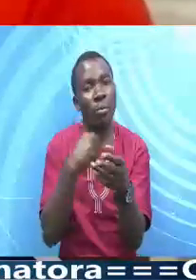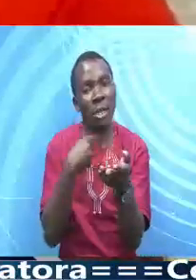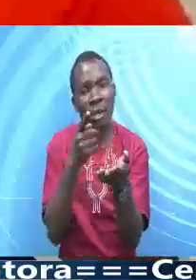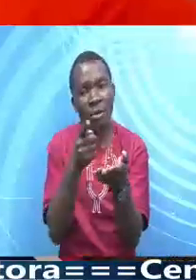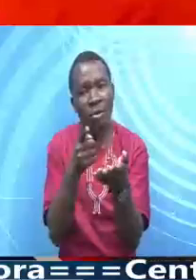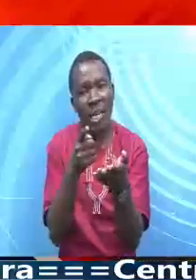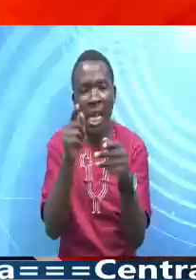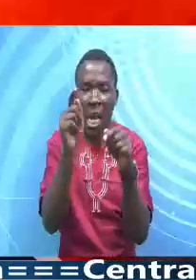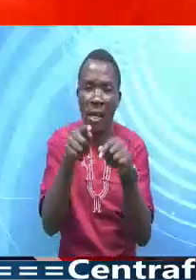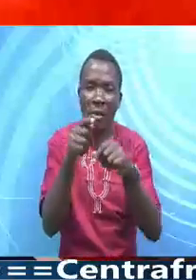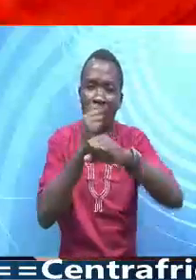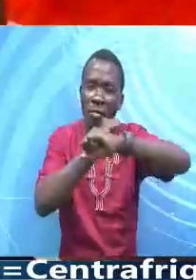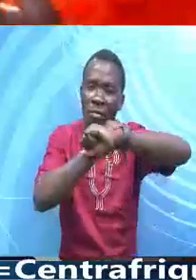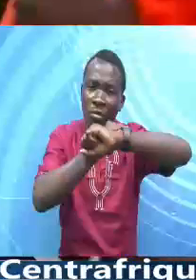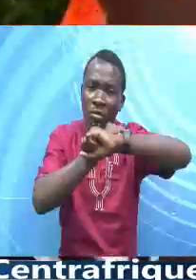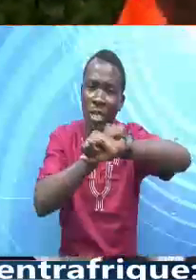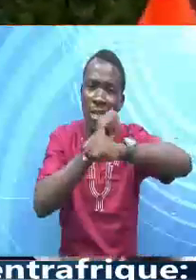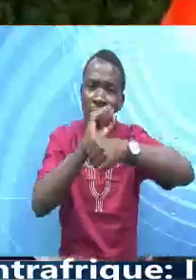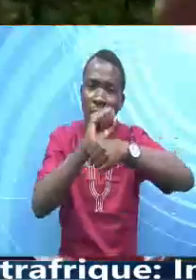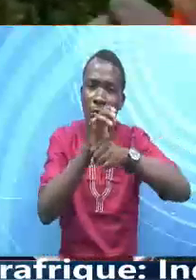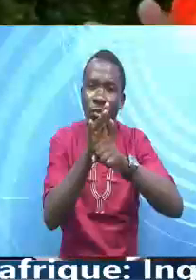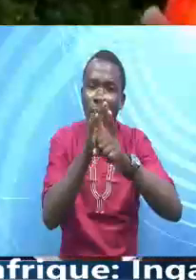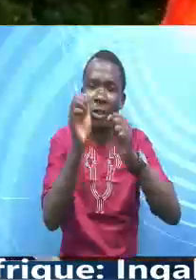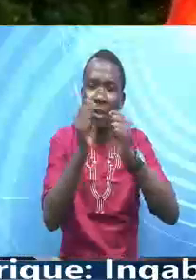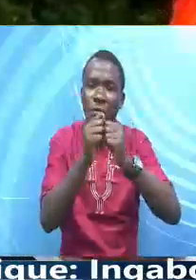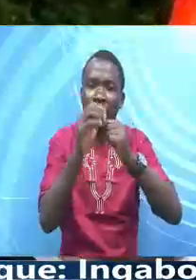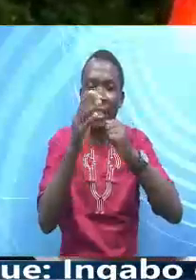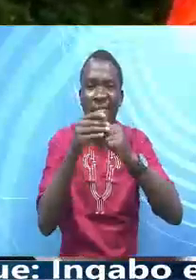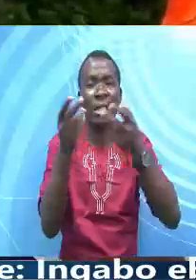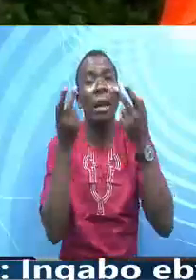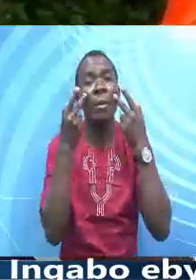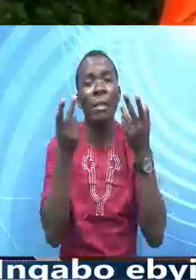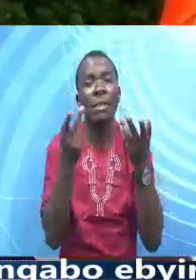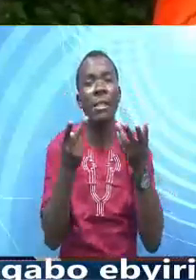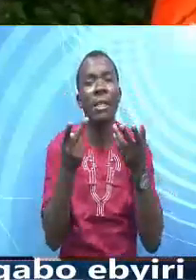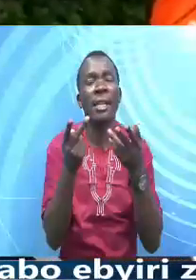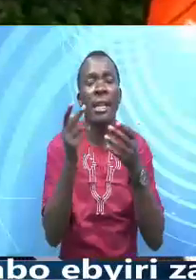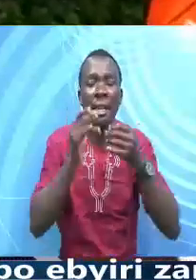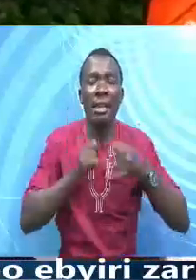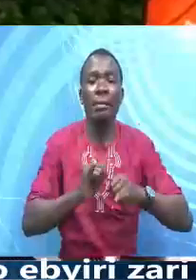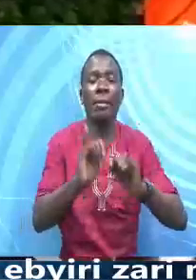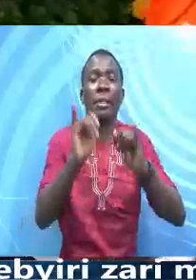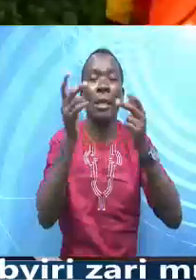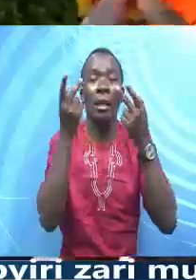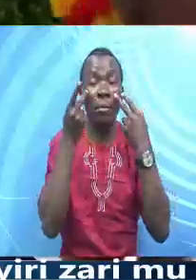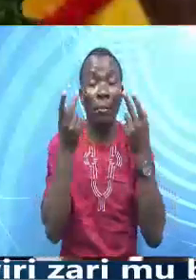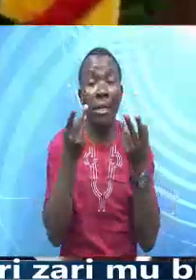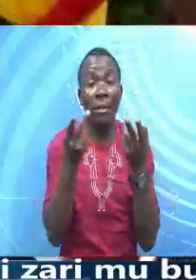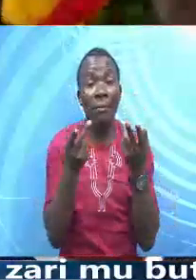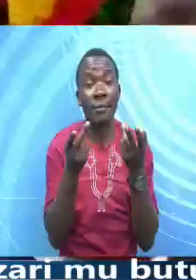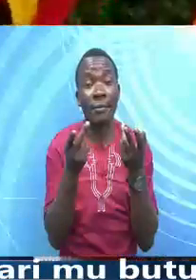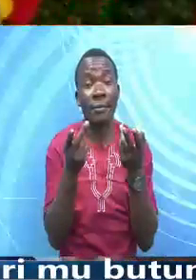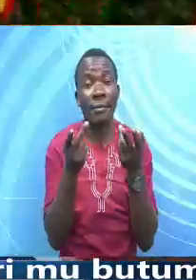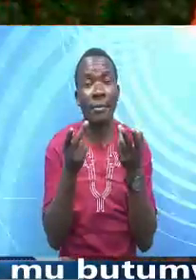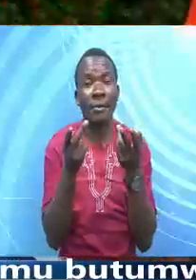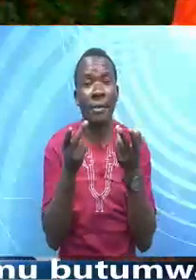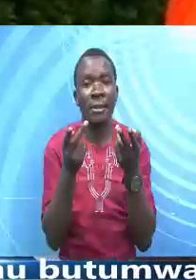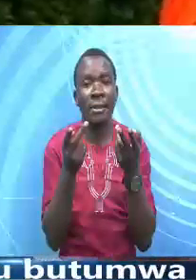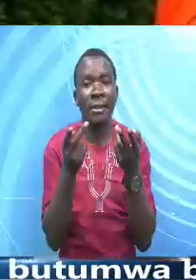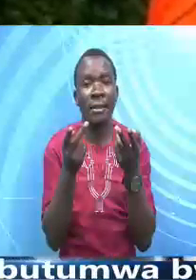hano ubwirinzi bw'icyorezo cya COVID-19 buhagaze bute? Ishyirwa mu bikorwa by'ibi byemezo by'inama y'abaminisitiri